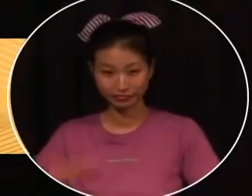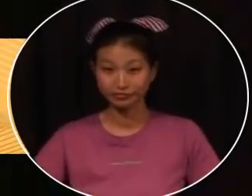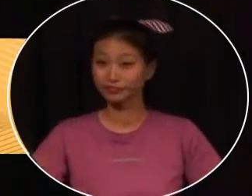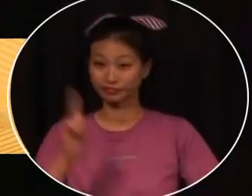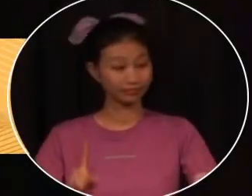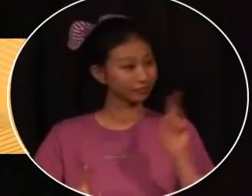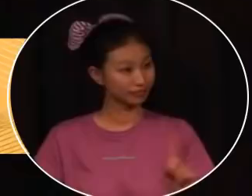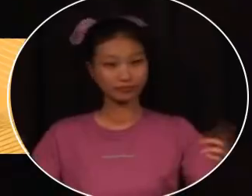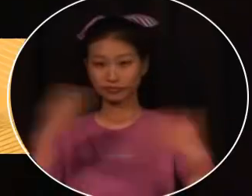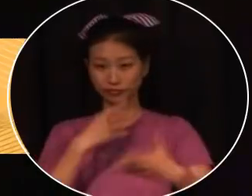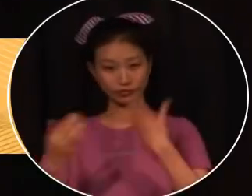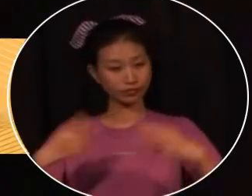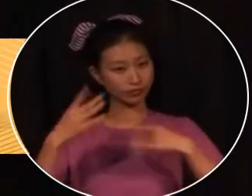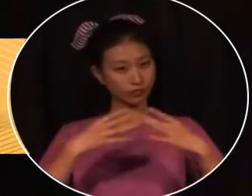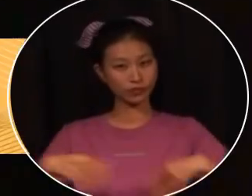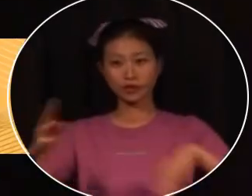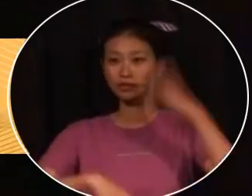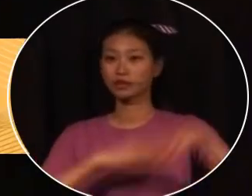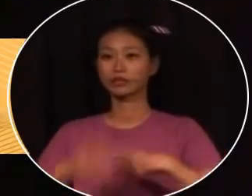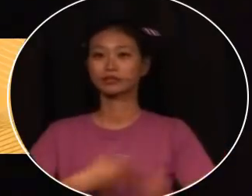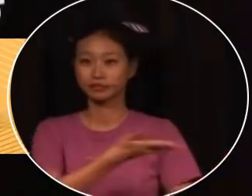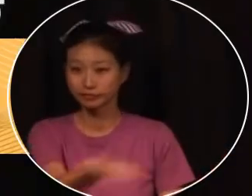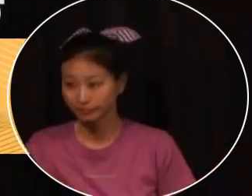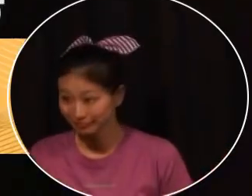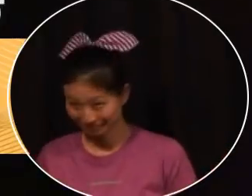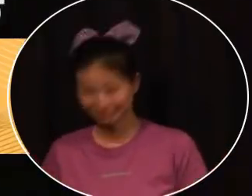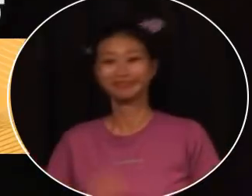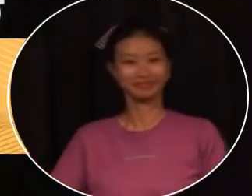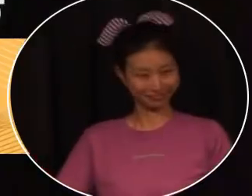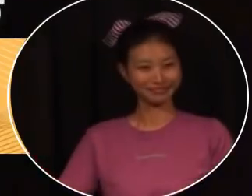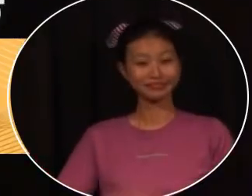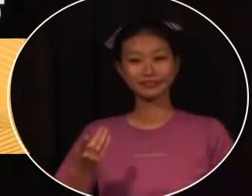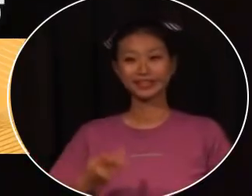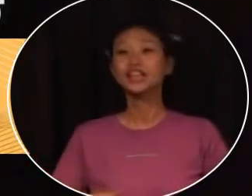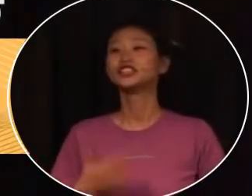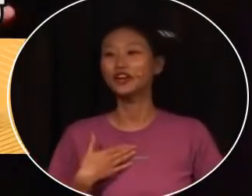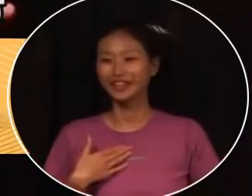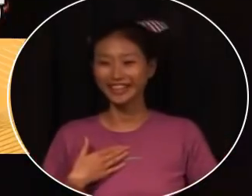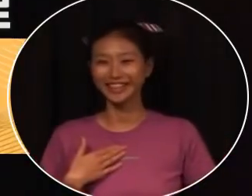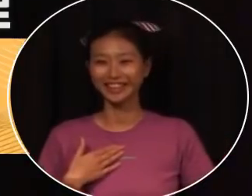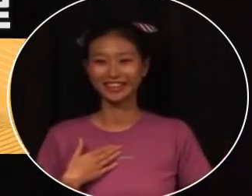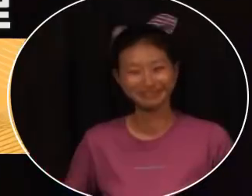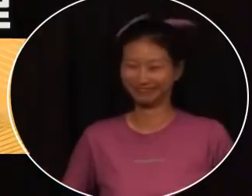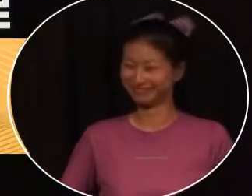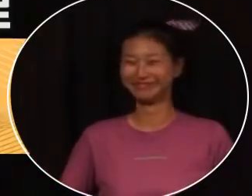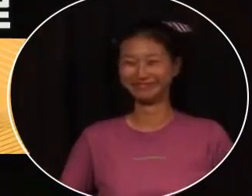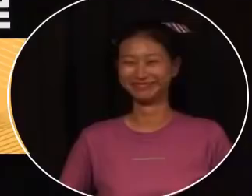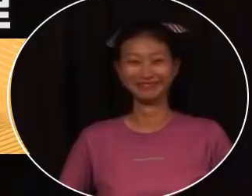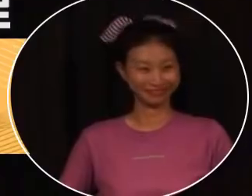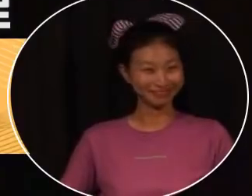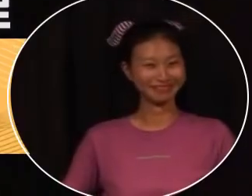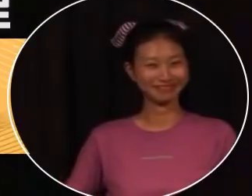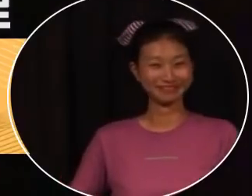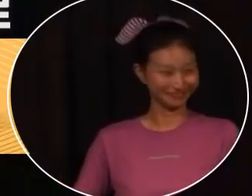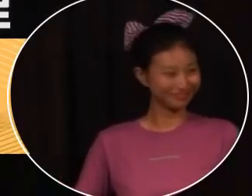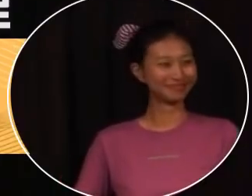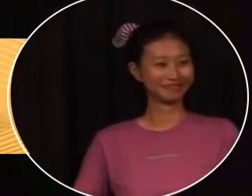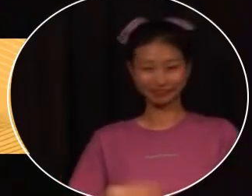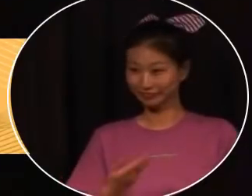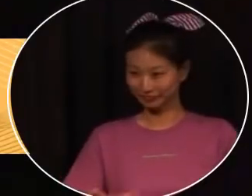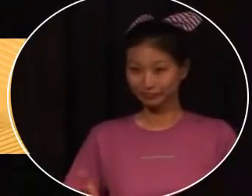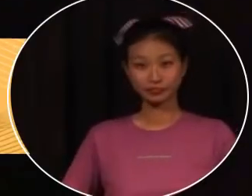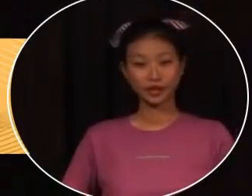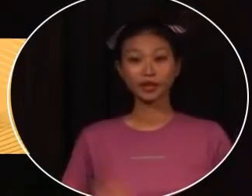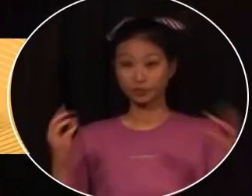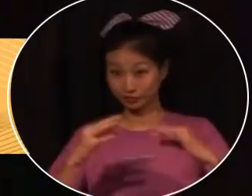今天很开心可以在这个场合跟大家做见面。其实我觉得今天台湾要变得更好，一定要有几个方面来做一些处理。